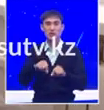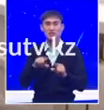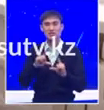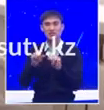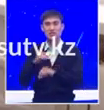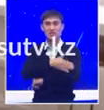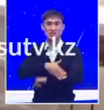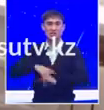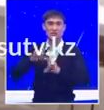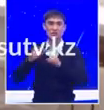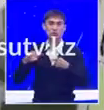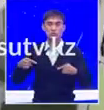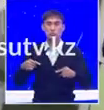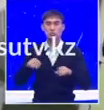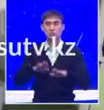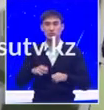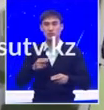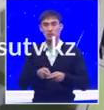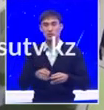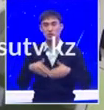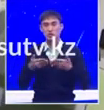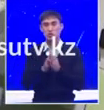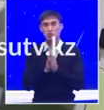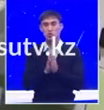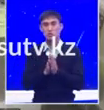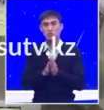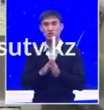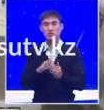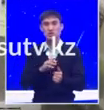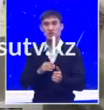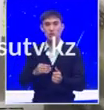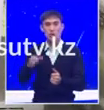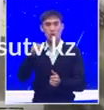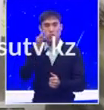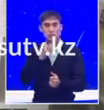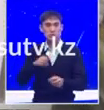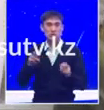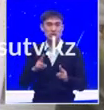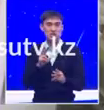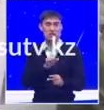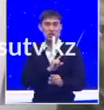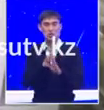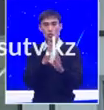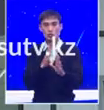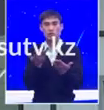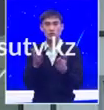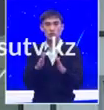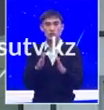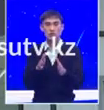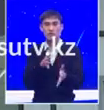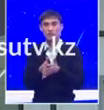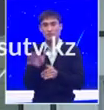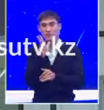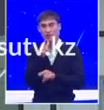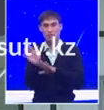за пределы региона или даже страны, обращаться за помощью к редким специалистам, ждать очереди. Но в такой ситуации время может быть упущено.